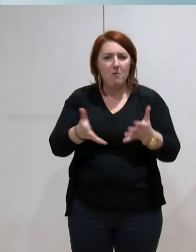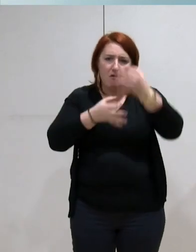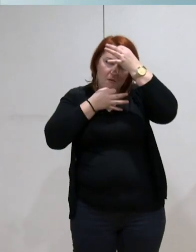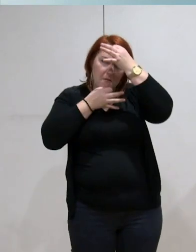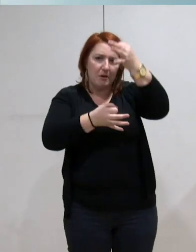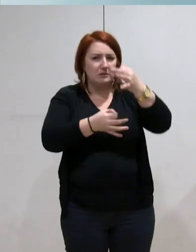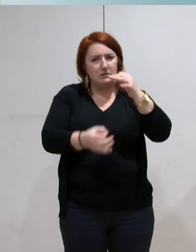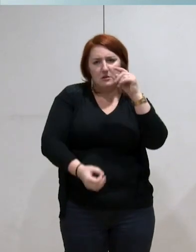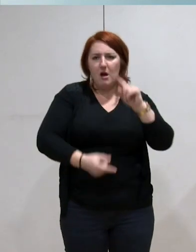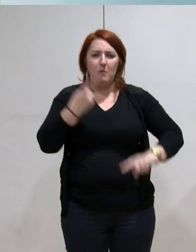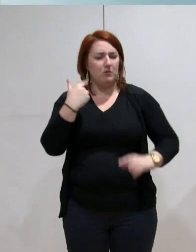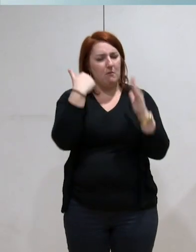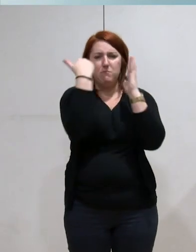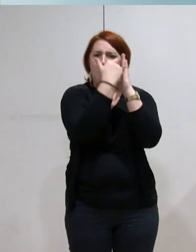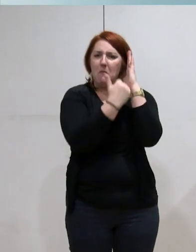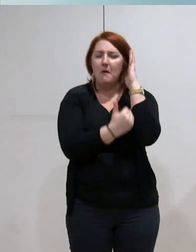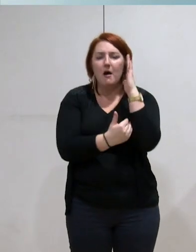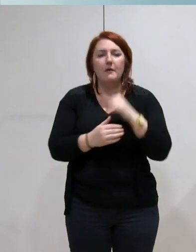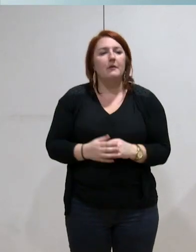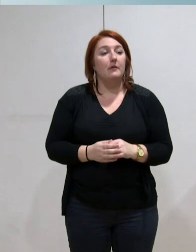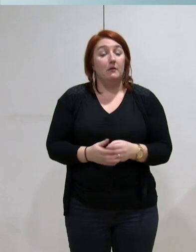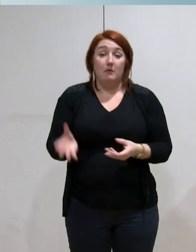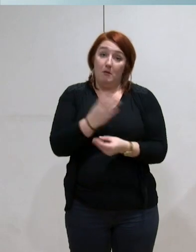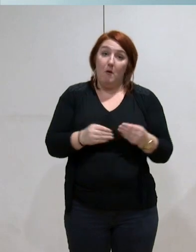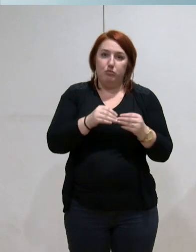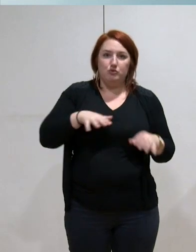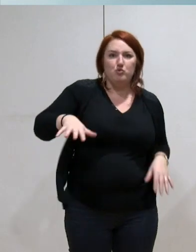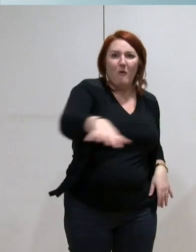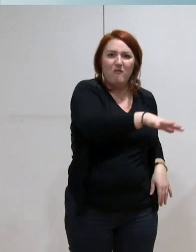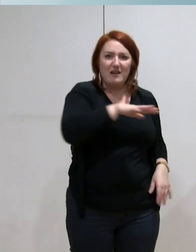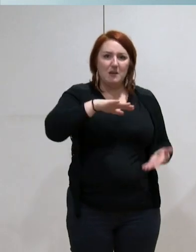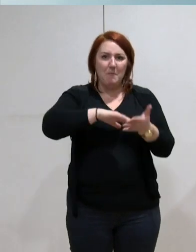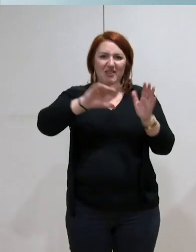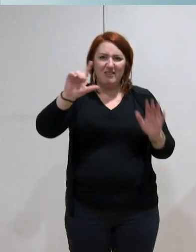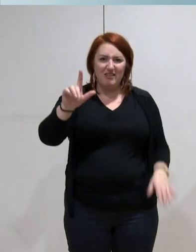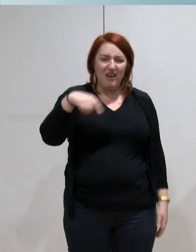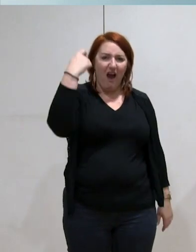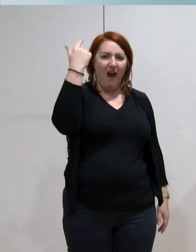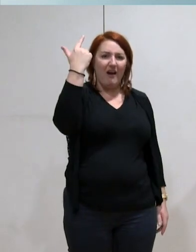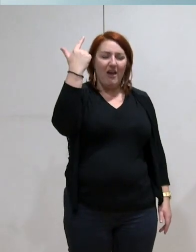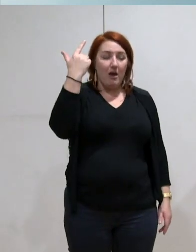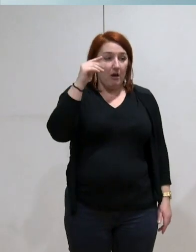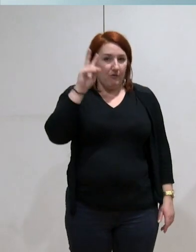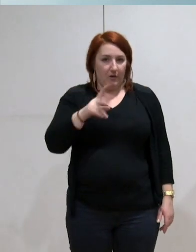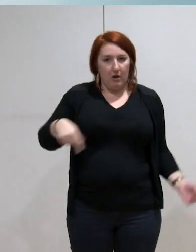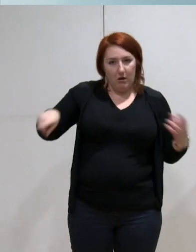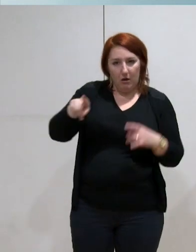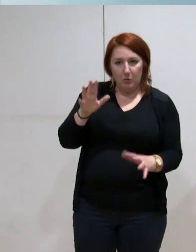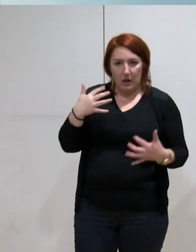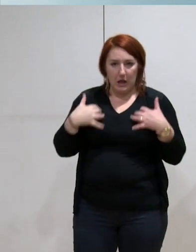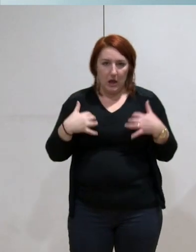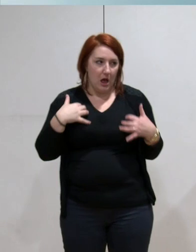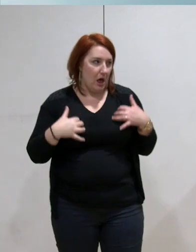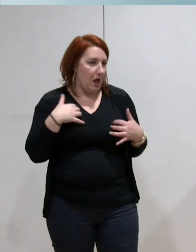d'autant plus que cont tenu de la surface ben il y a beaucoup d'agents qui vont se dire bah est-ce que ça sera nous est ce sera pas nous et